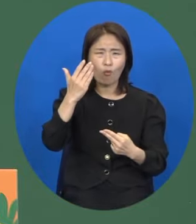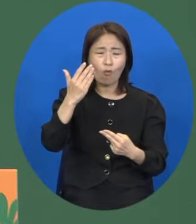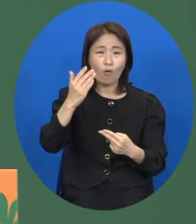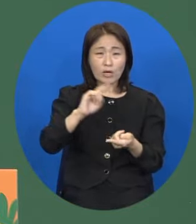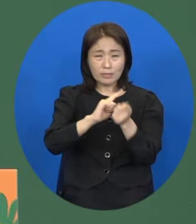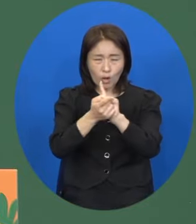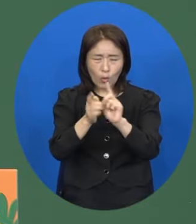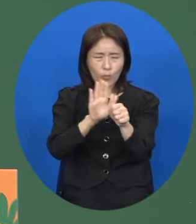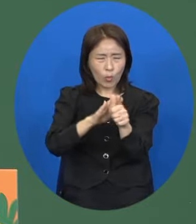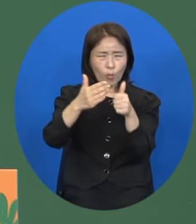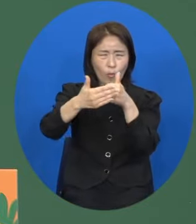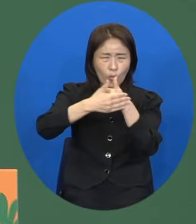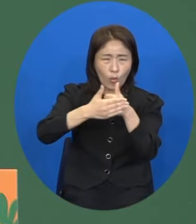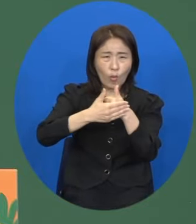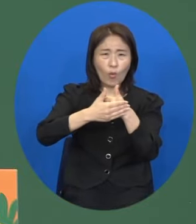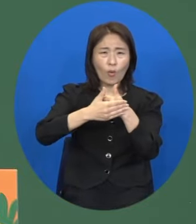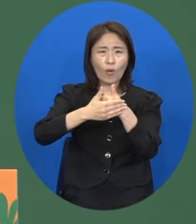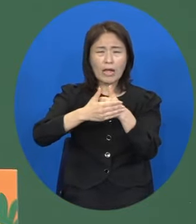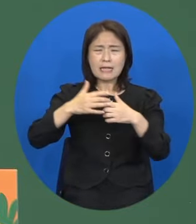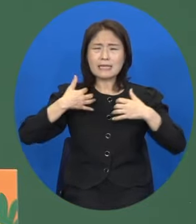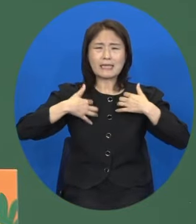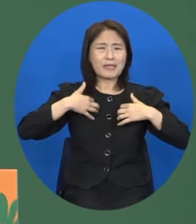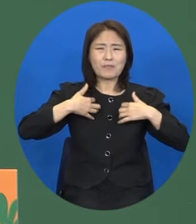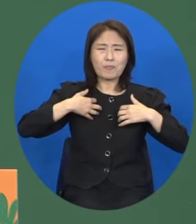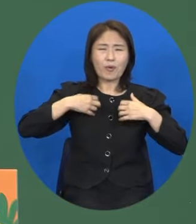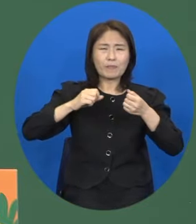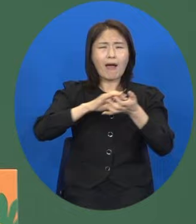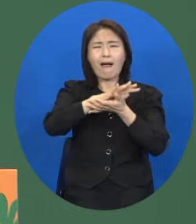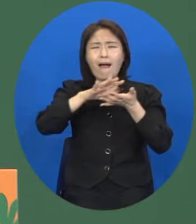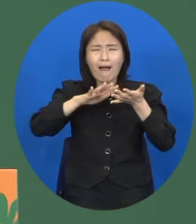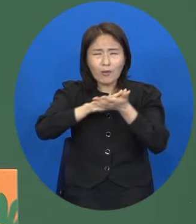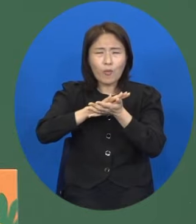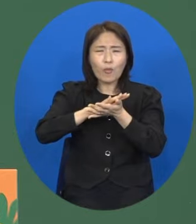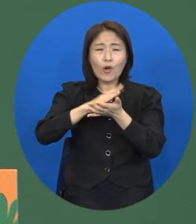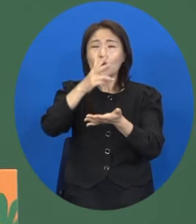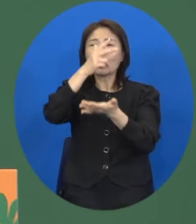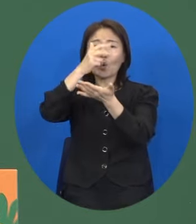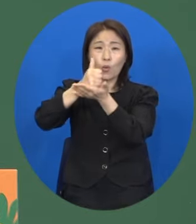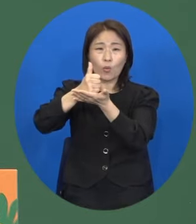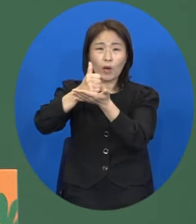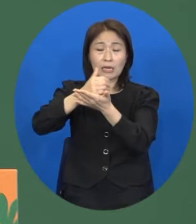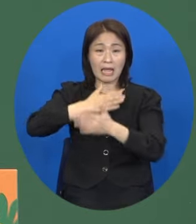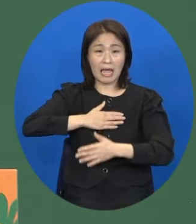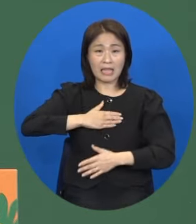뛰노는 나라, 오직 여호와를 아는 지혜와 지식이 충만한